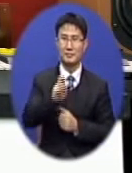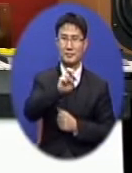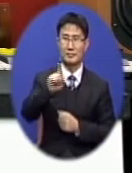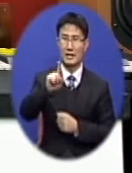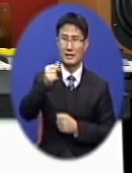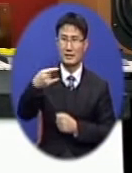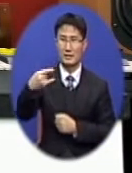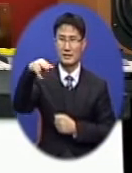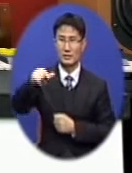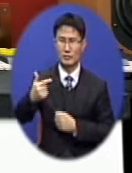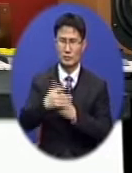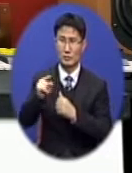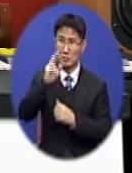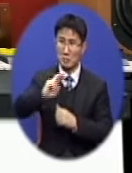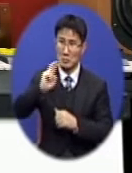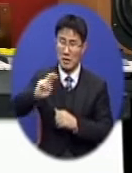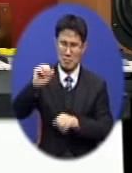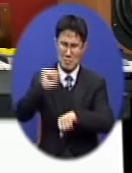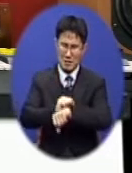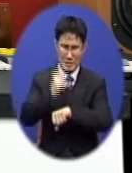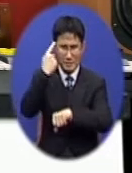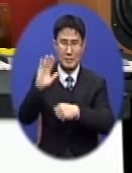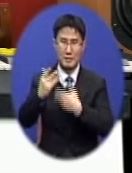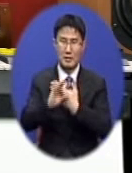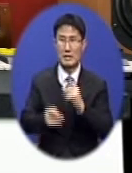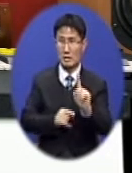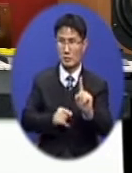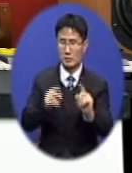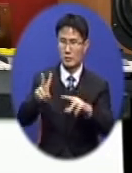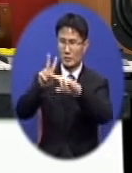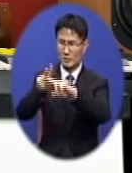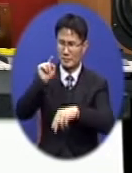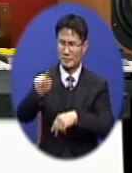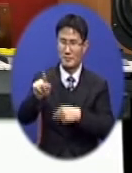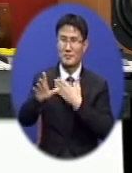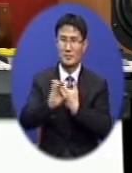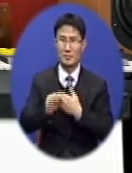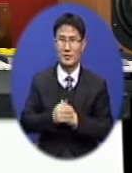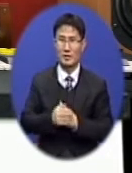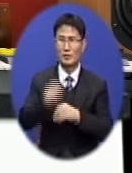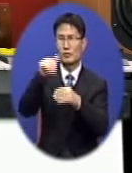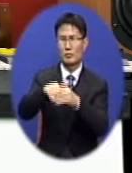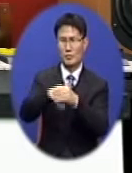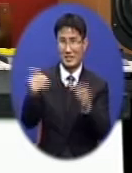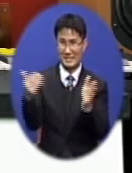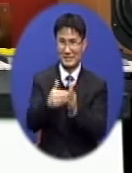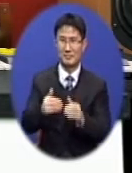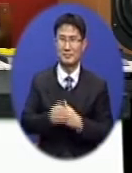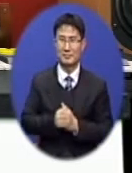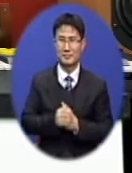마희주님이 잘하셨다 네. 생각하시는 분들은 1번을 누르시고 우물 정자를 누르시면은 투표가